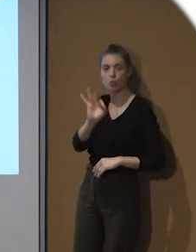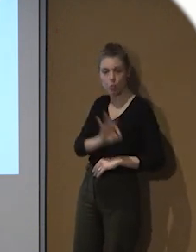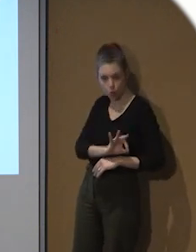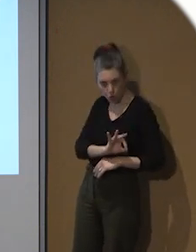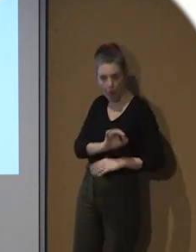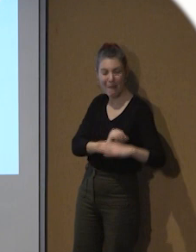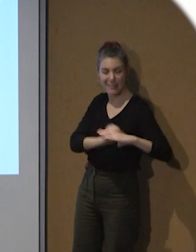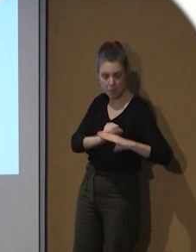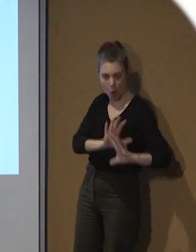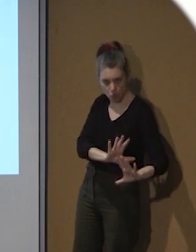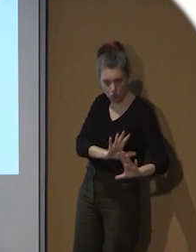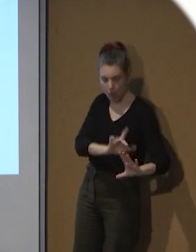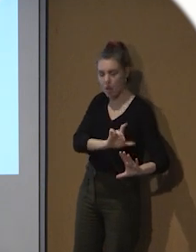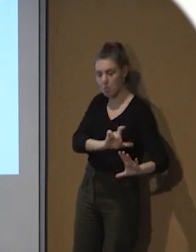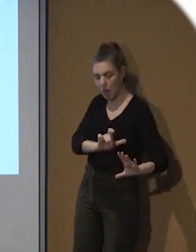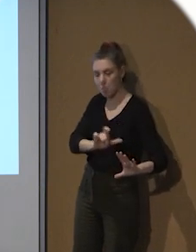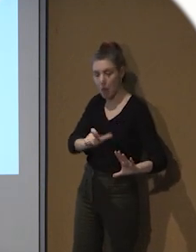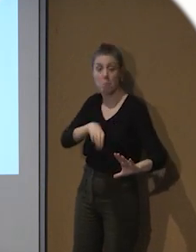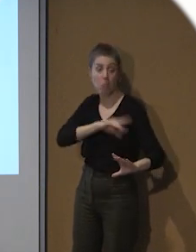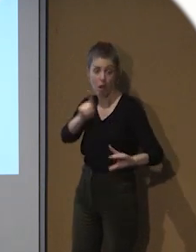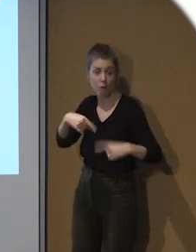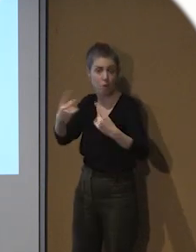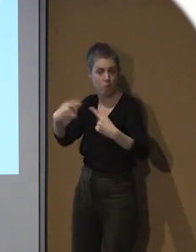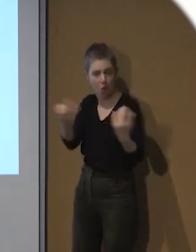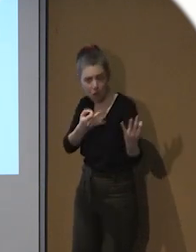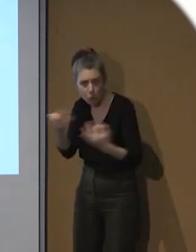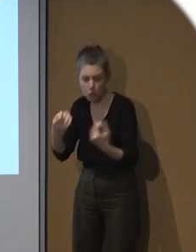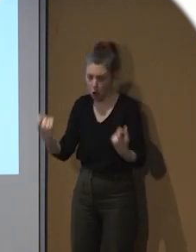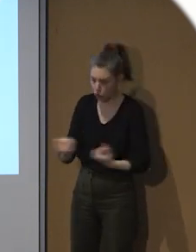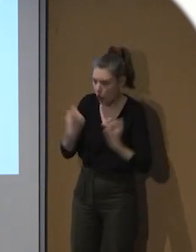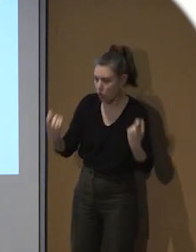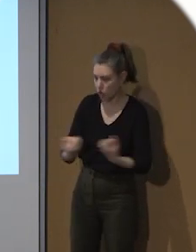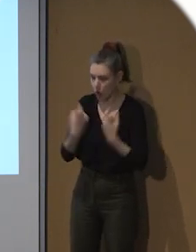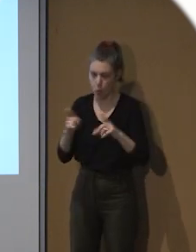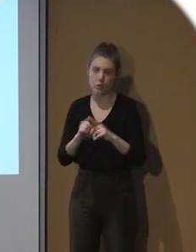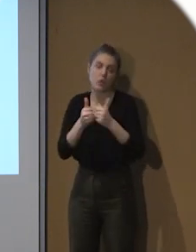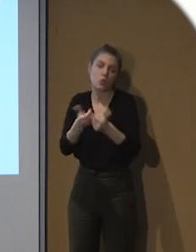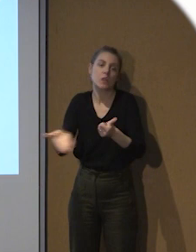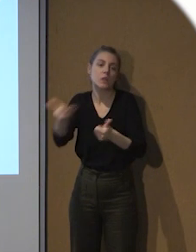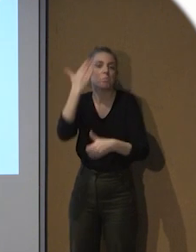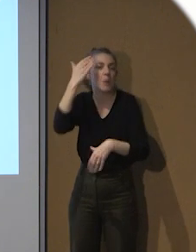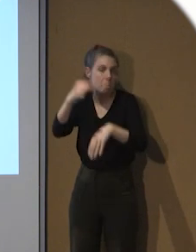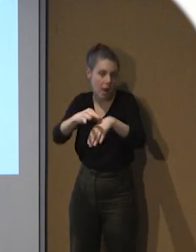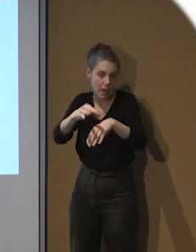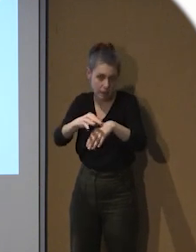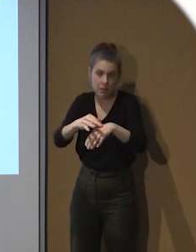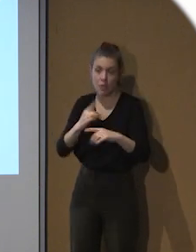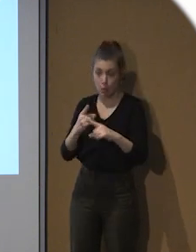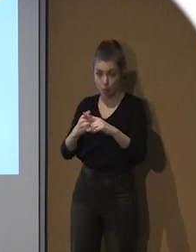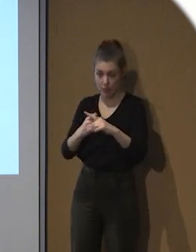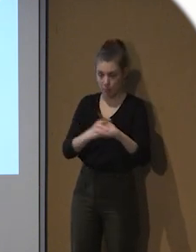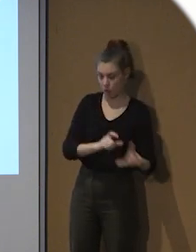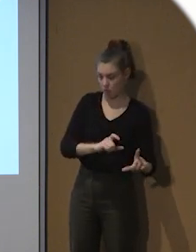mesure de l'entraînement et de l'aisance, et aussi de la prise en charge des maladies que vous avez, on peut atteindre la zone 3. Ces